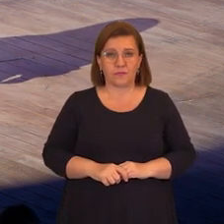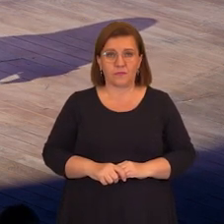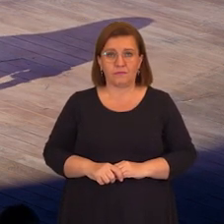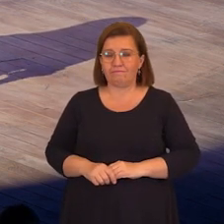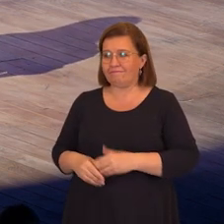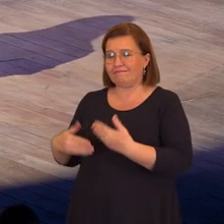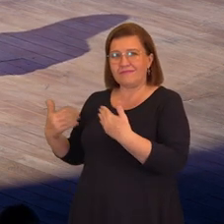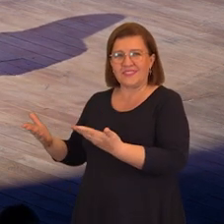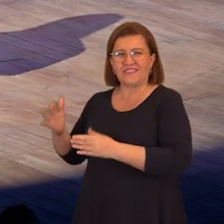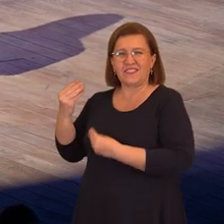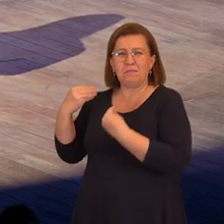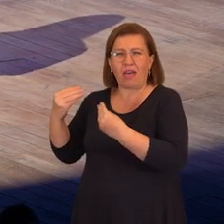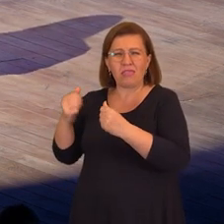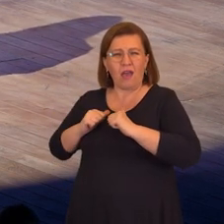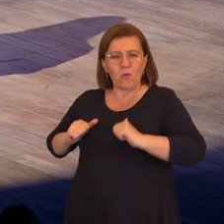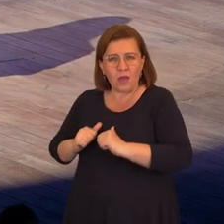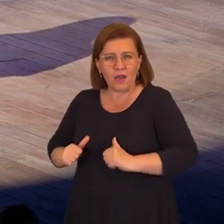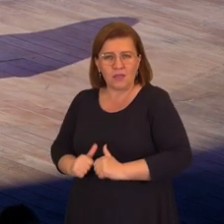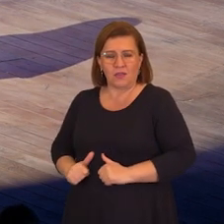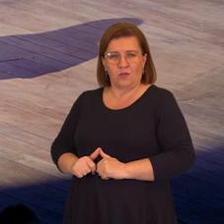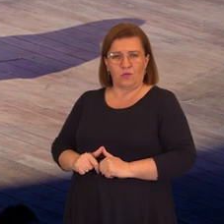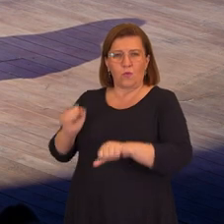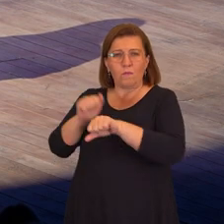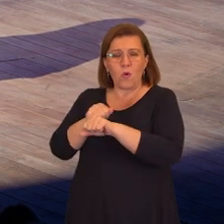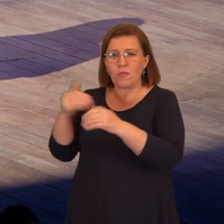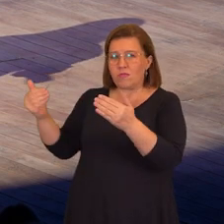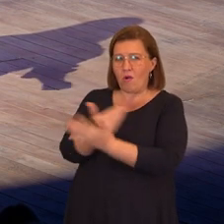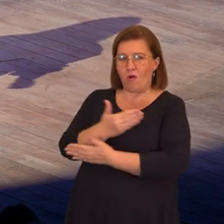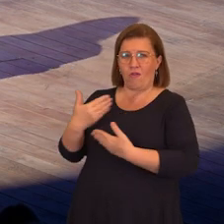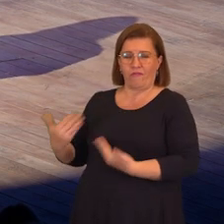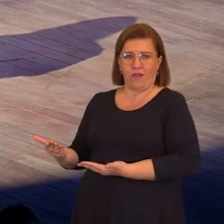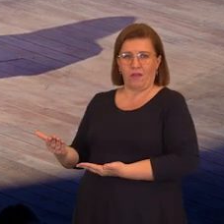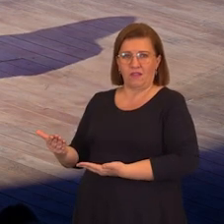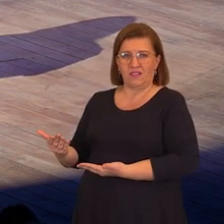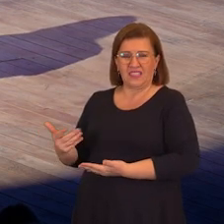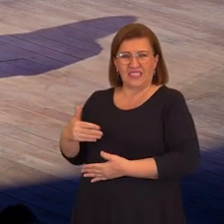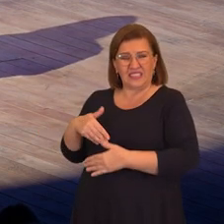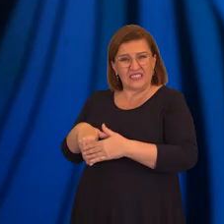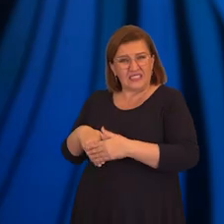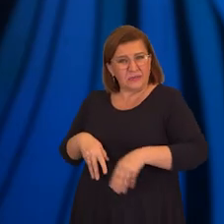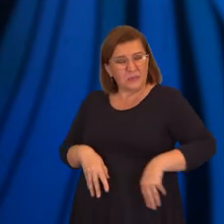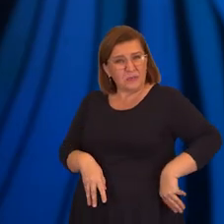Piękny, granatowy garnitur, nowe buty i pielucha.